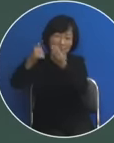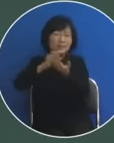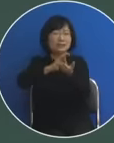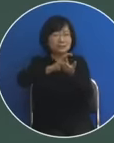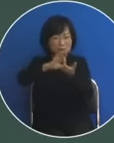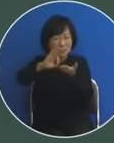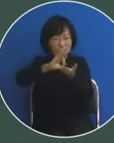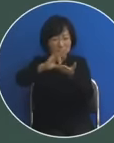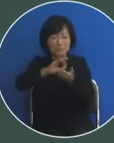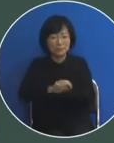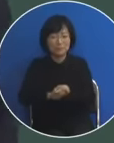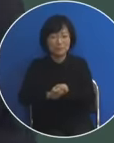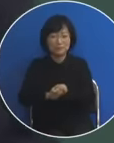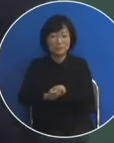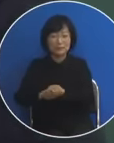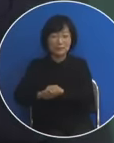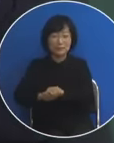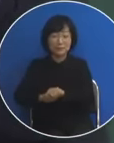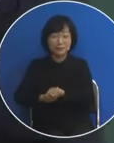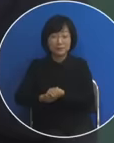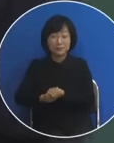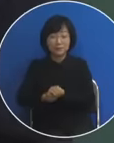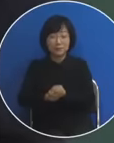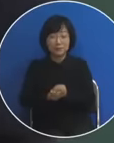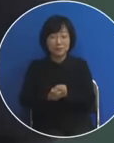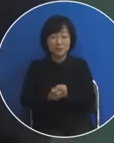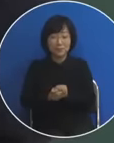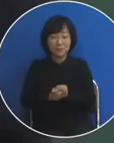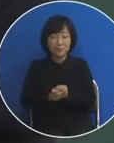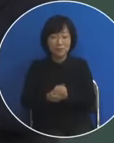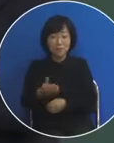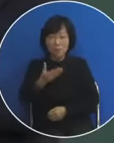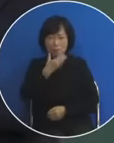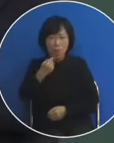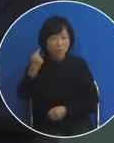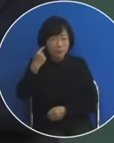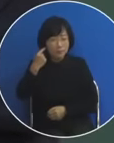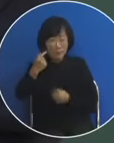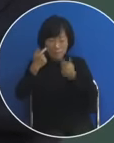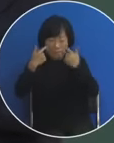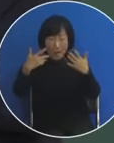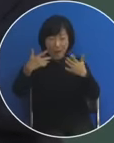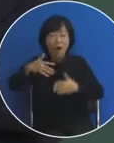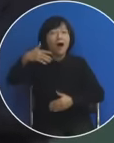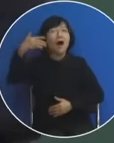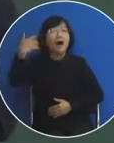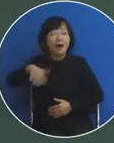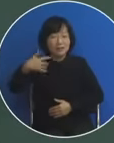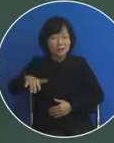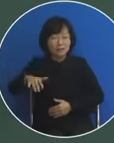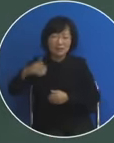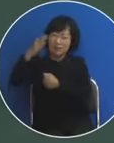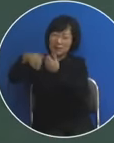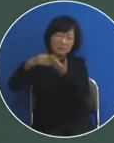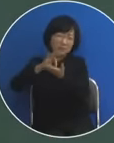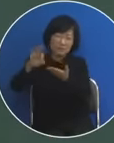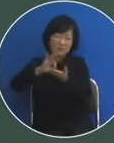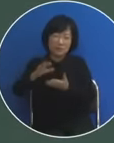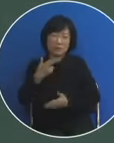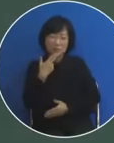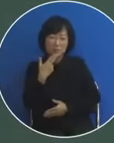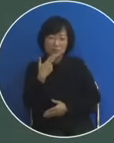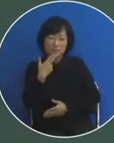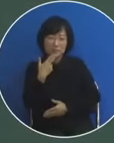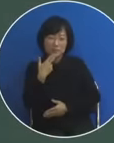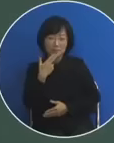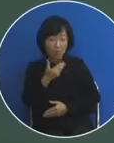And this is God's fundamental goal for us. 자, 요 이전에는 쓰임 못 받았다니까요. Now prior to all that, they were not used by God. 그렇죠. Isn't that so? 이래 가지고는 쓰실